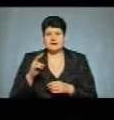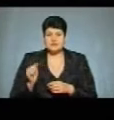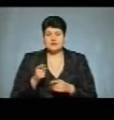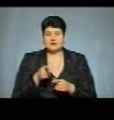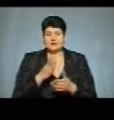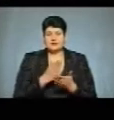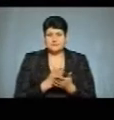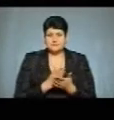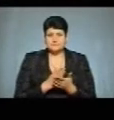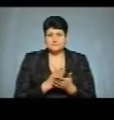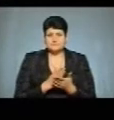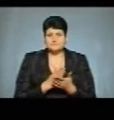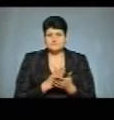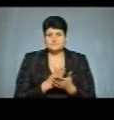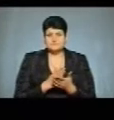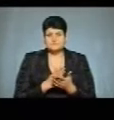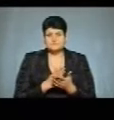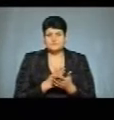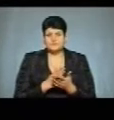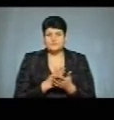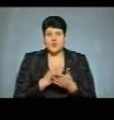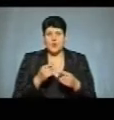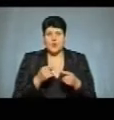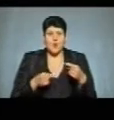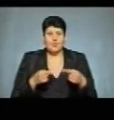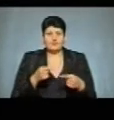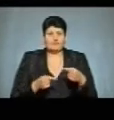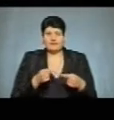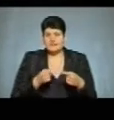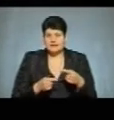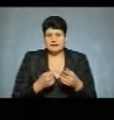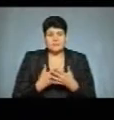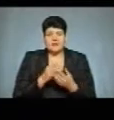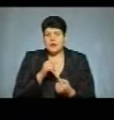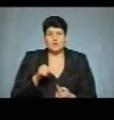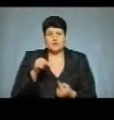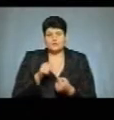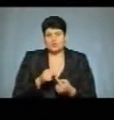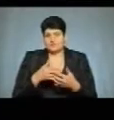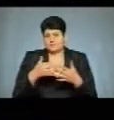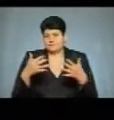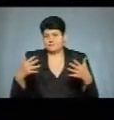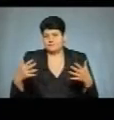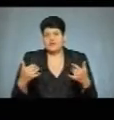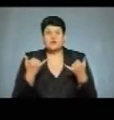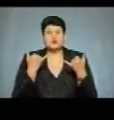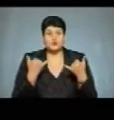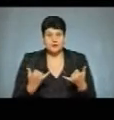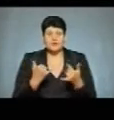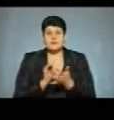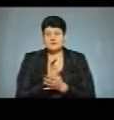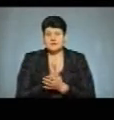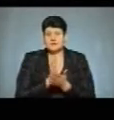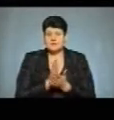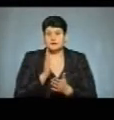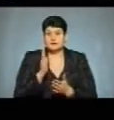певний, я не знаю, конфлікт, не конфлікт, але певні якісь є неузгодження і 5-10. На сьогодні газета мала би